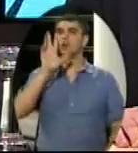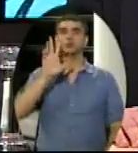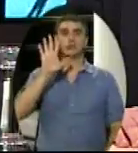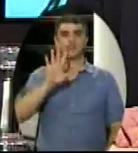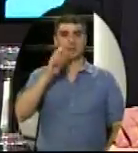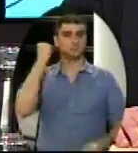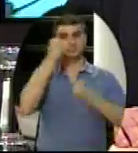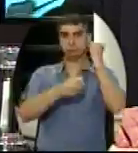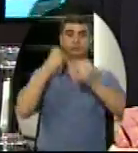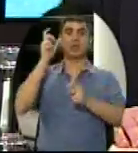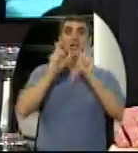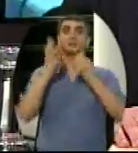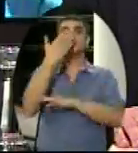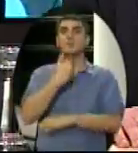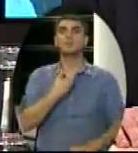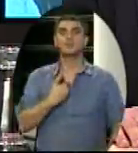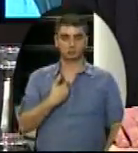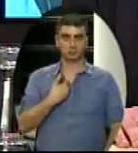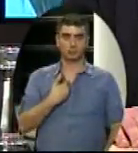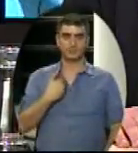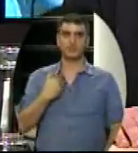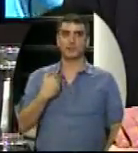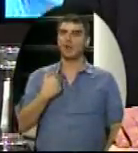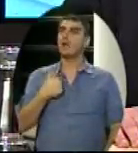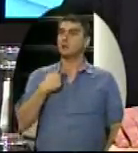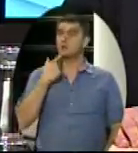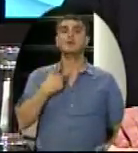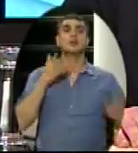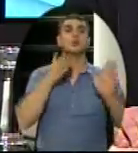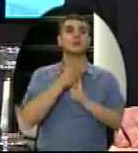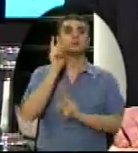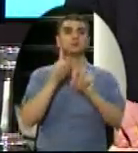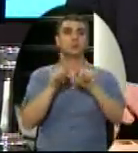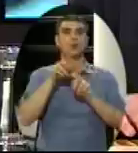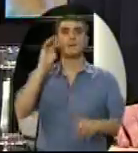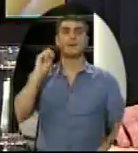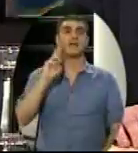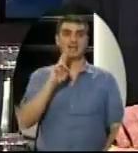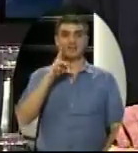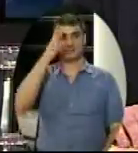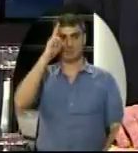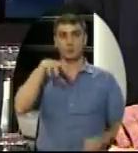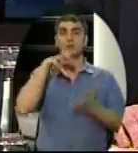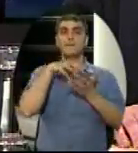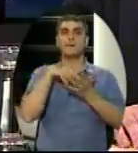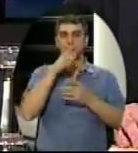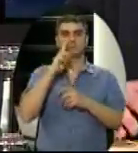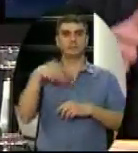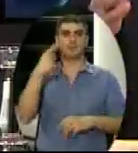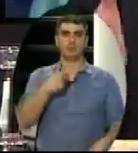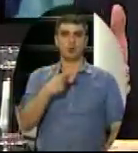שחפתו ועיקו אנשים במדינה שלי. הכנסנו, אני אומר לצערי, אנשים כמו מירי רגב מהליכוד, מהמרכז שאמורים